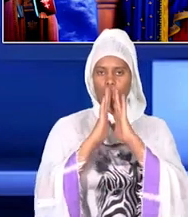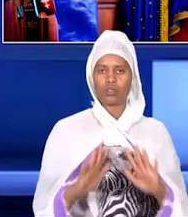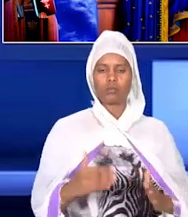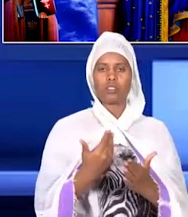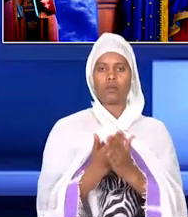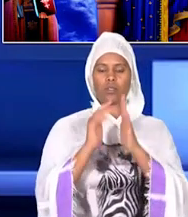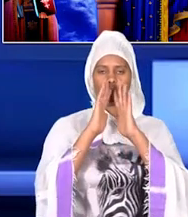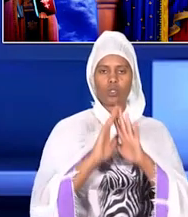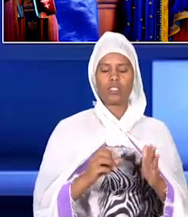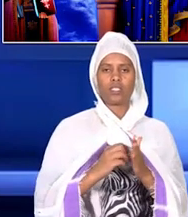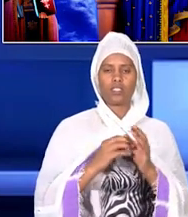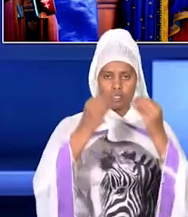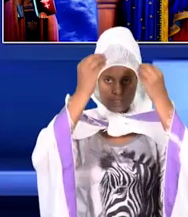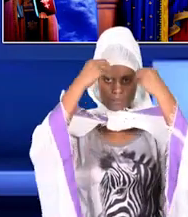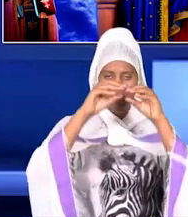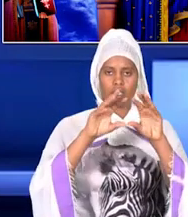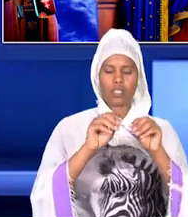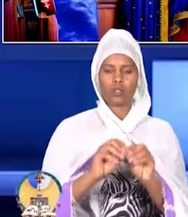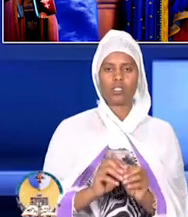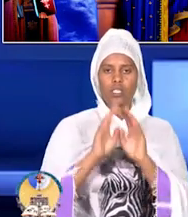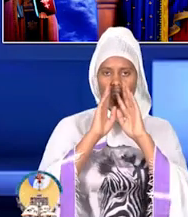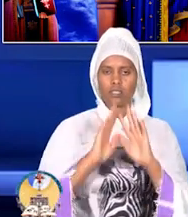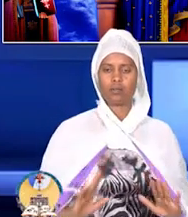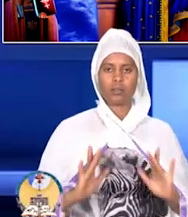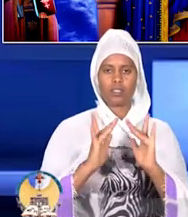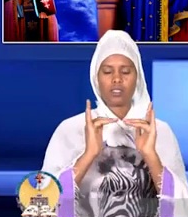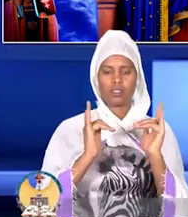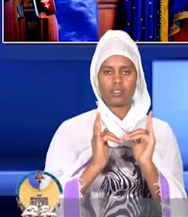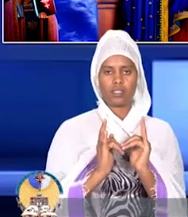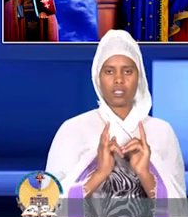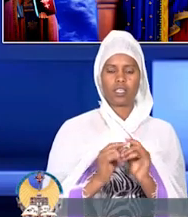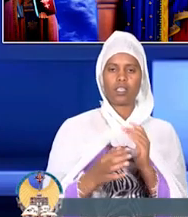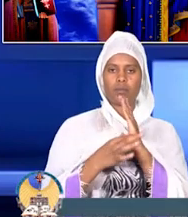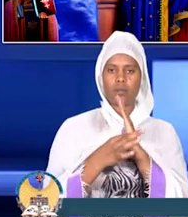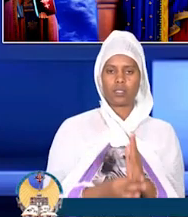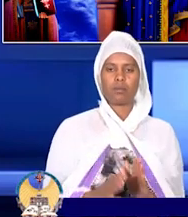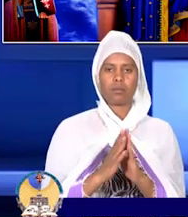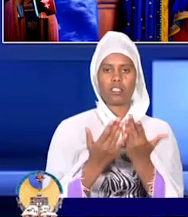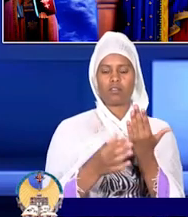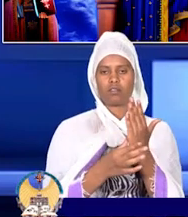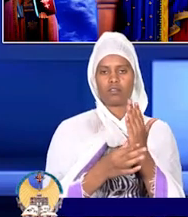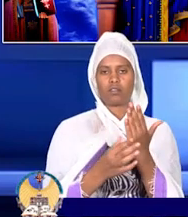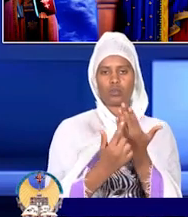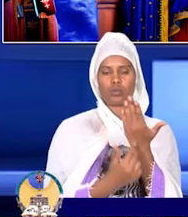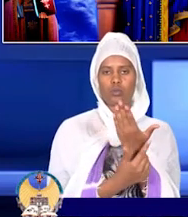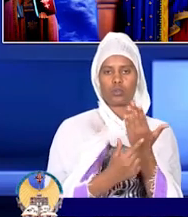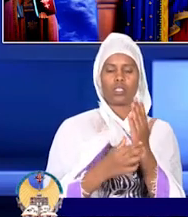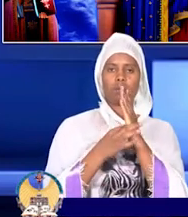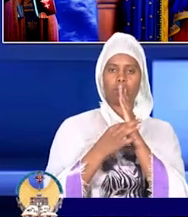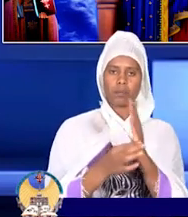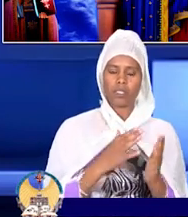ካልኣይ መፅሓፍ ቅዱስ ብዛዕባ ቅዱሳን ስለ ዝምህረና እዩ። ናይ ቅዱስ ቤተ ክርስቲያን መምርሒና መፅሓፍ ቅዱስ